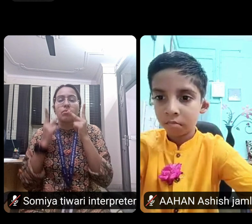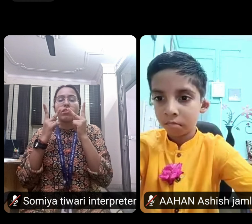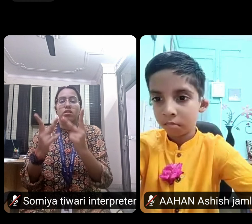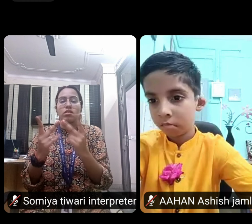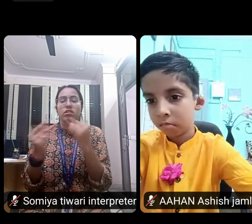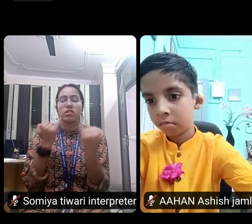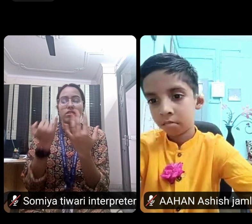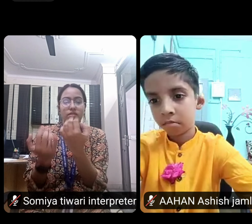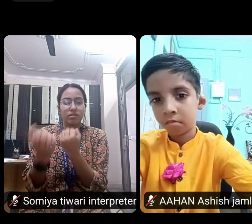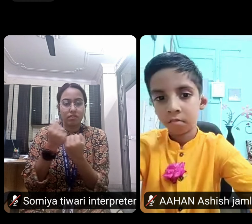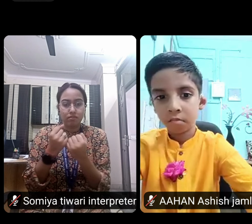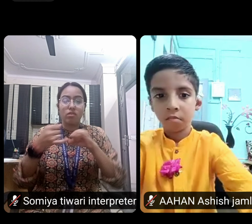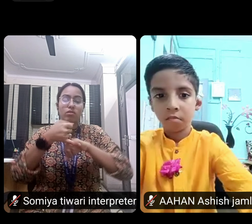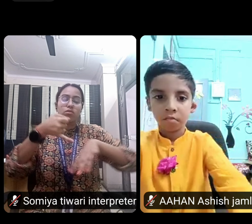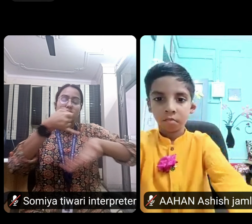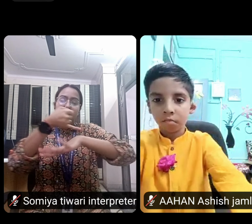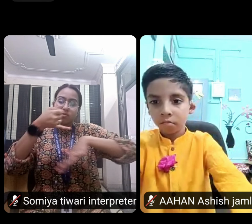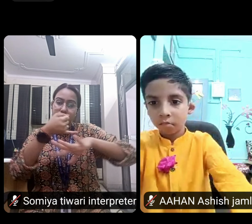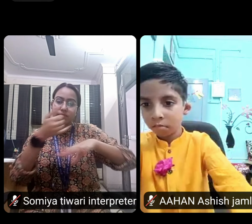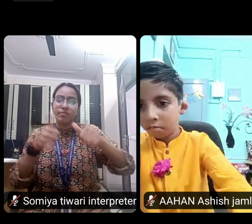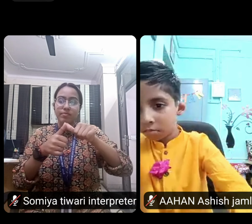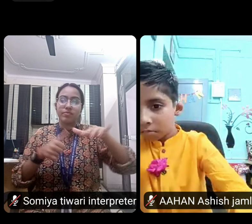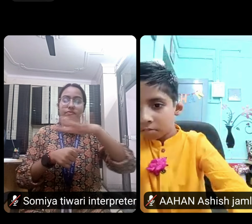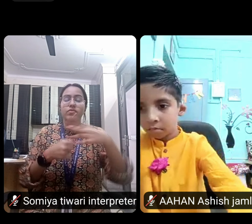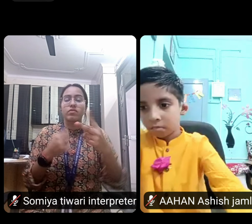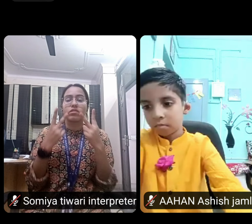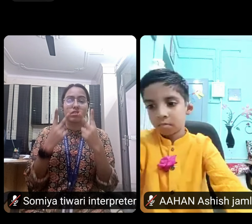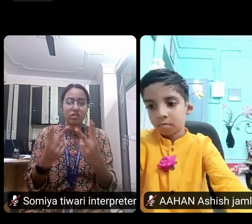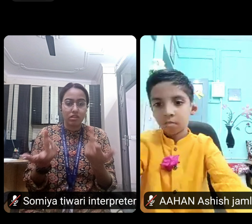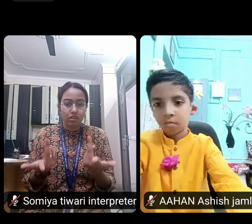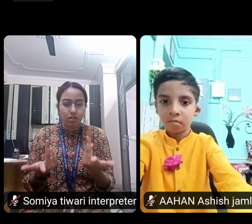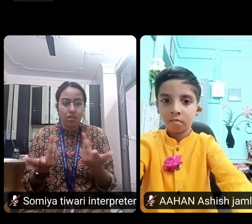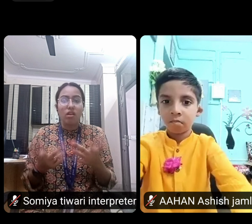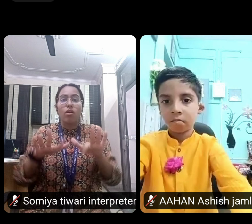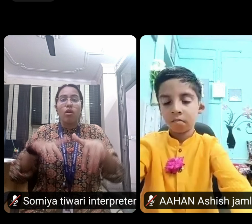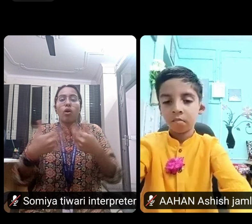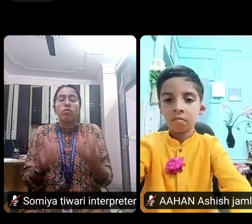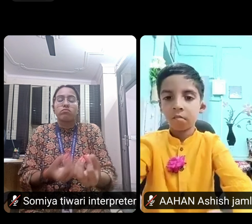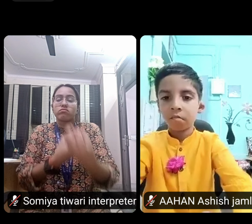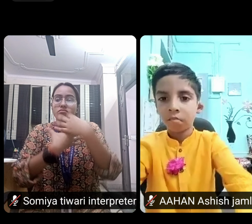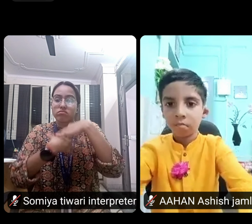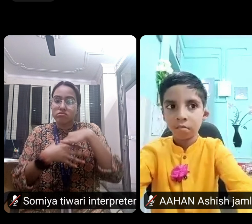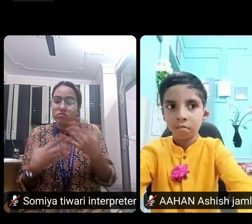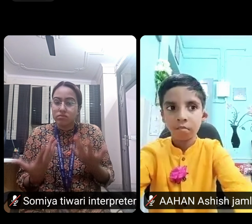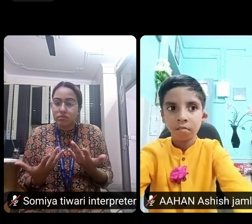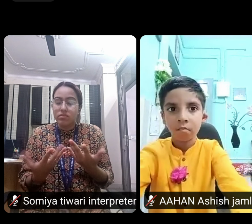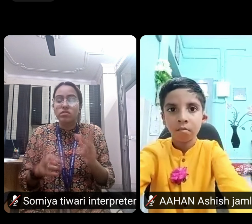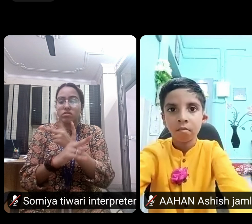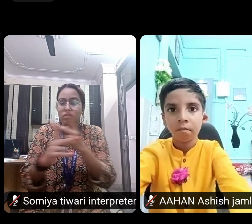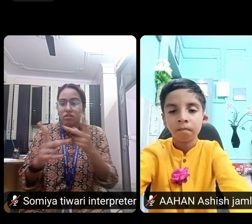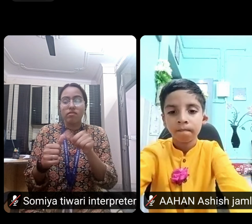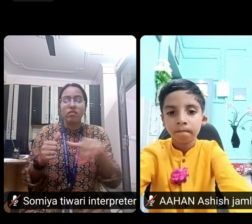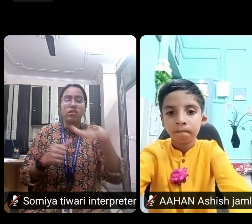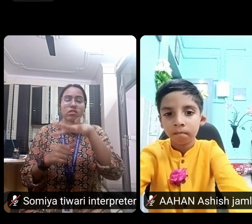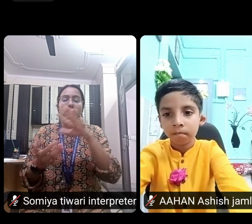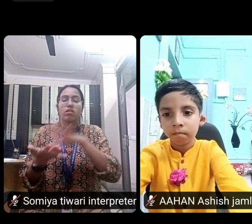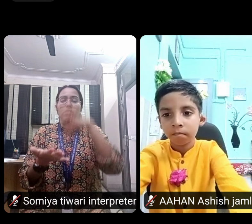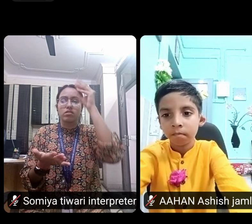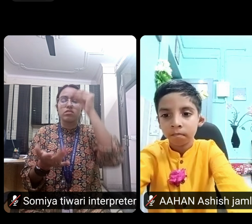हैं, सोशल एरियाज को देखते हैं और अडेप्टिव एरियाज को देखते हैं, जिसकी मदद से बच्चे